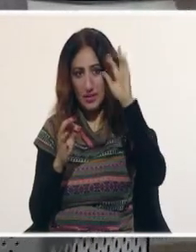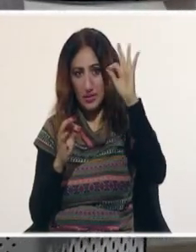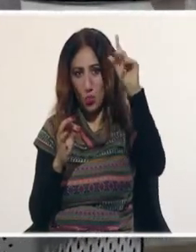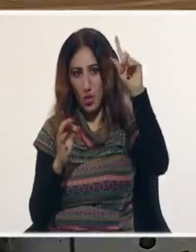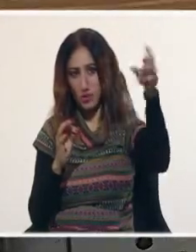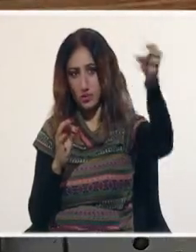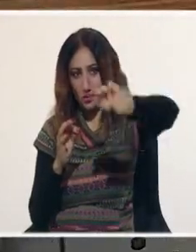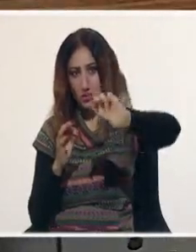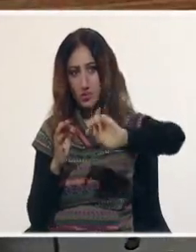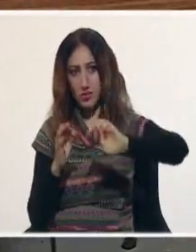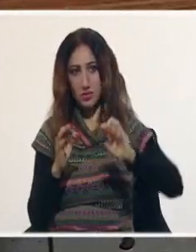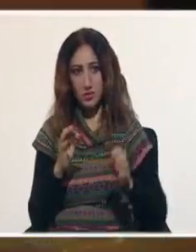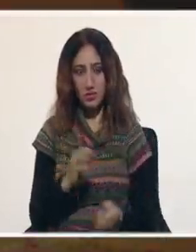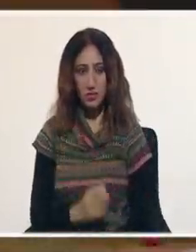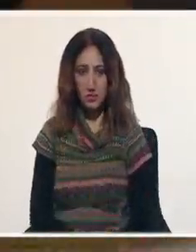3 2 1.